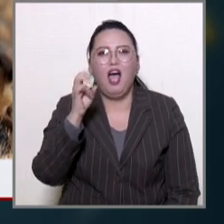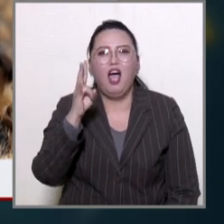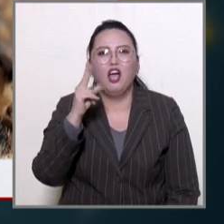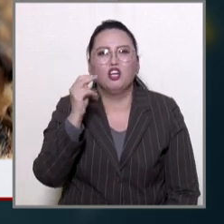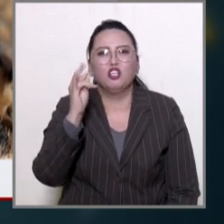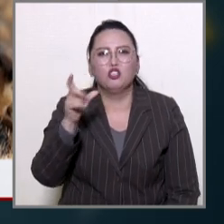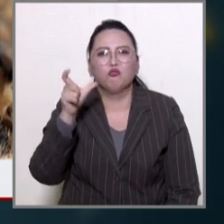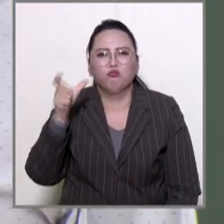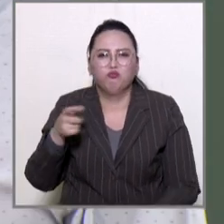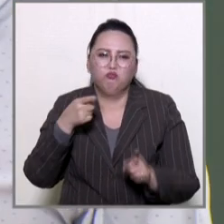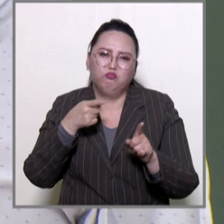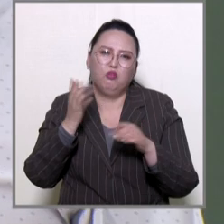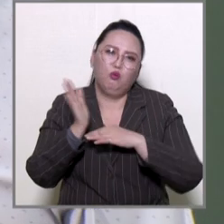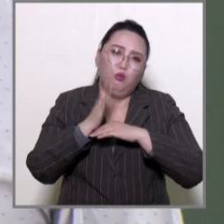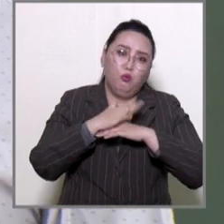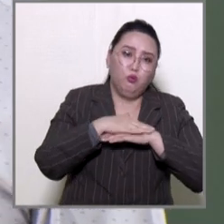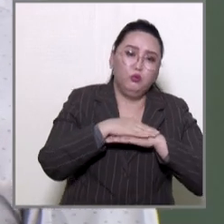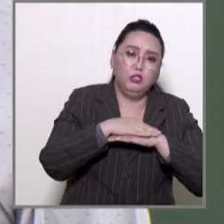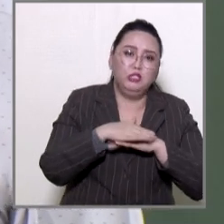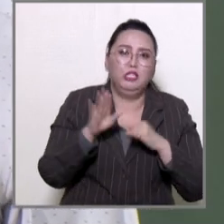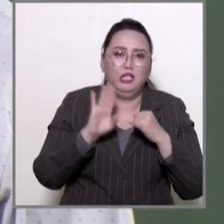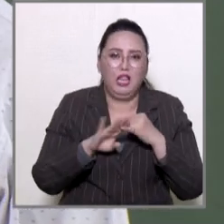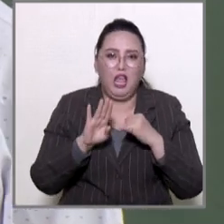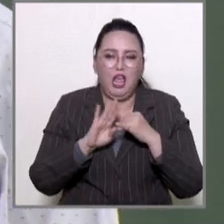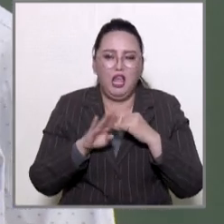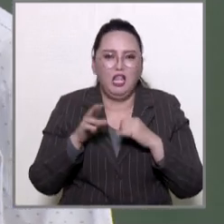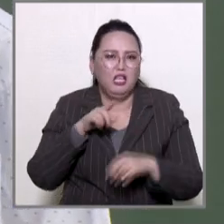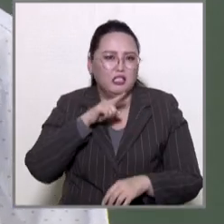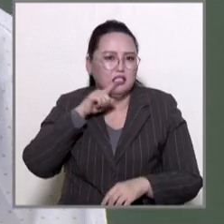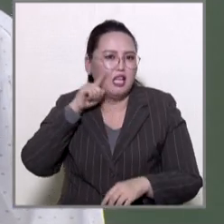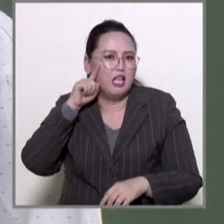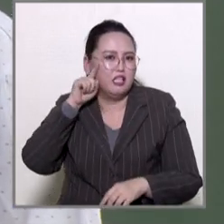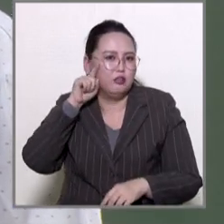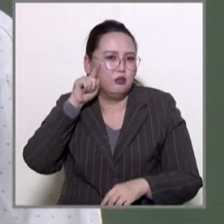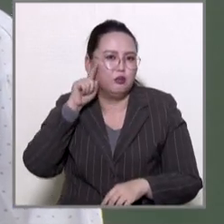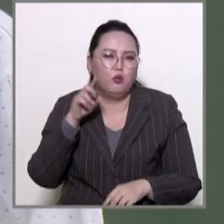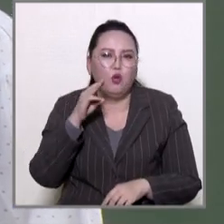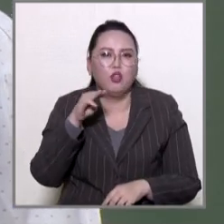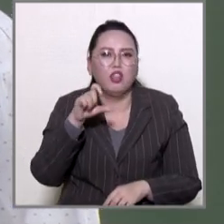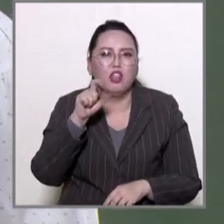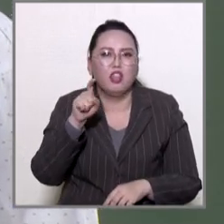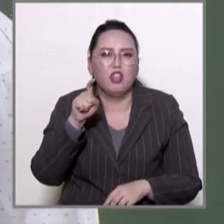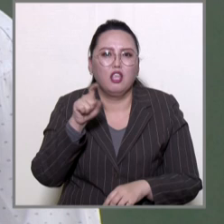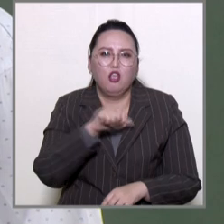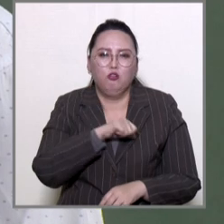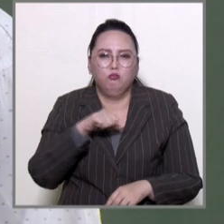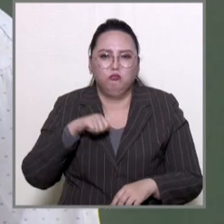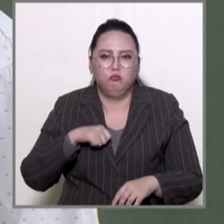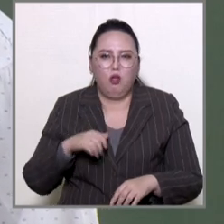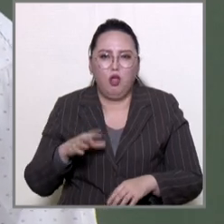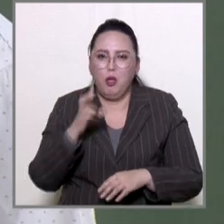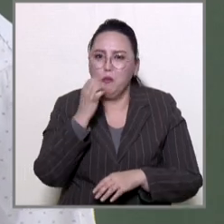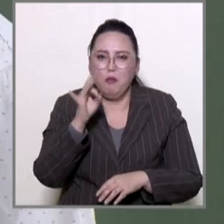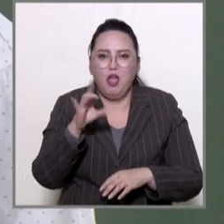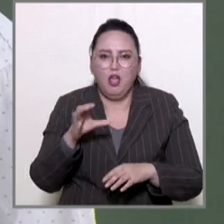4 чихсэх болжээ. Энэ байр суурь нь залуу техэд багтахааргүй боловч